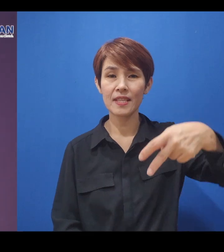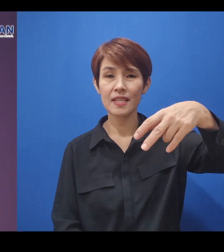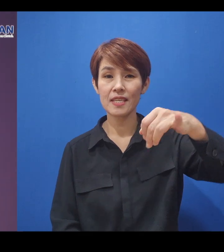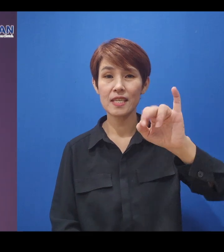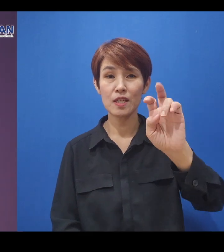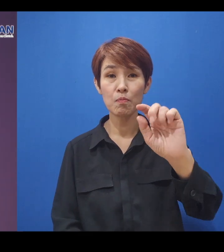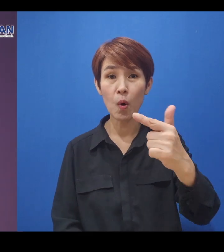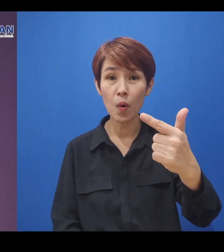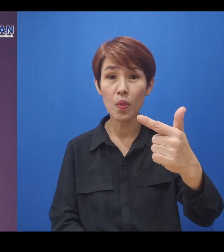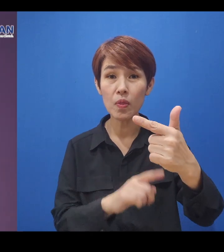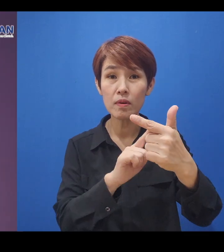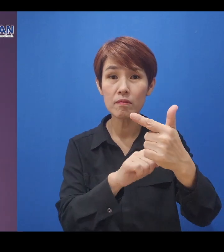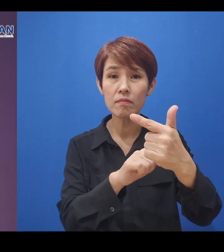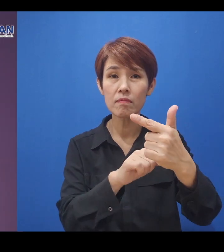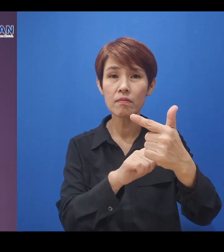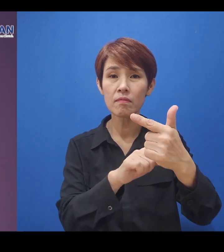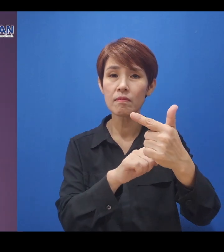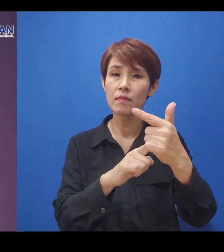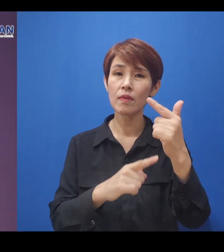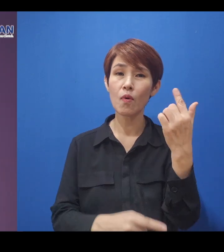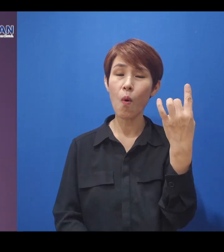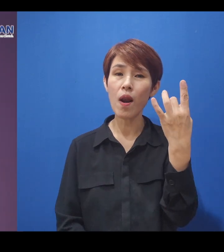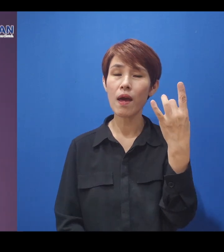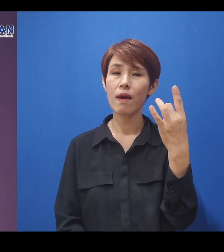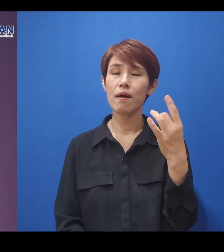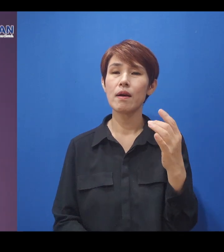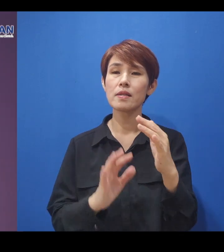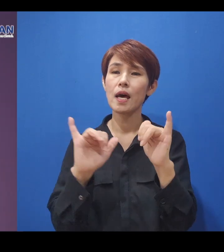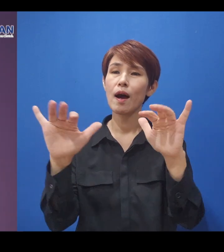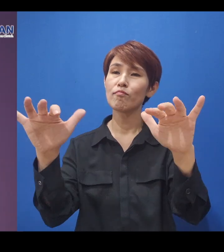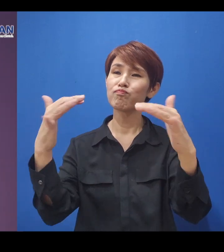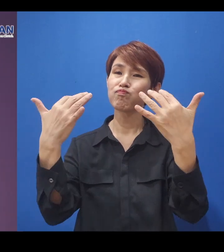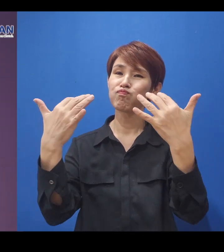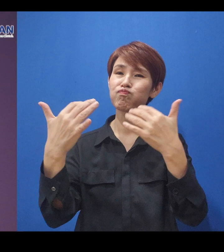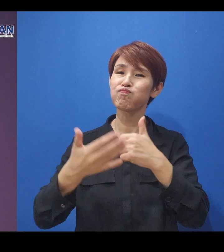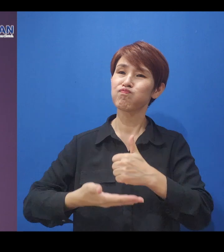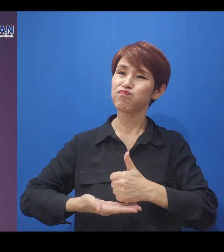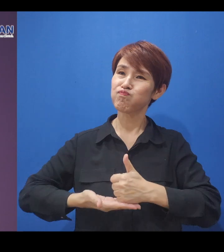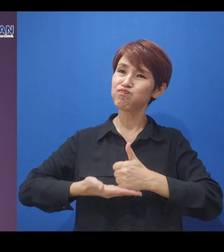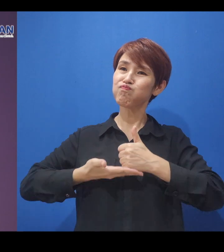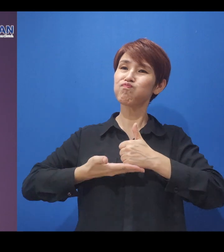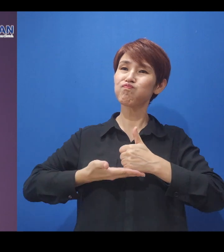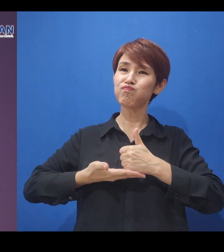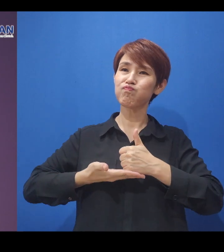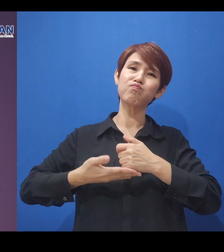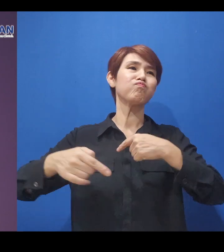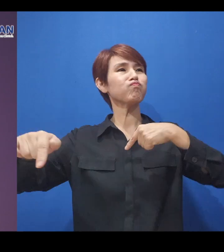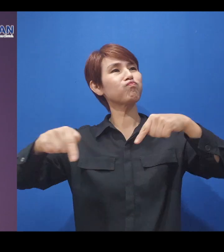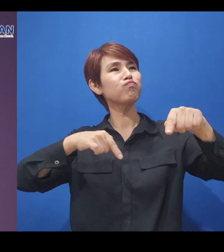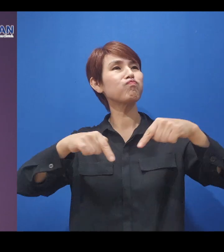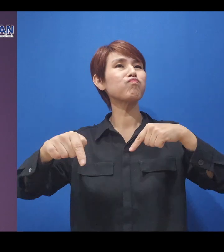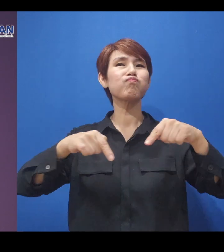시몬은 가만히만 있으면 그 나라 전체의 왕노릇 할 거예요.